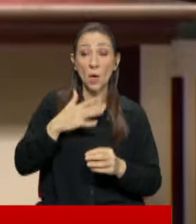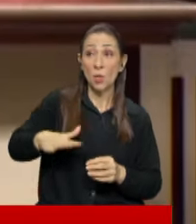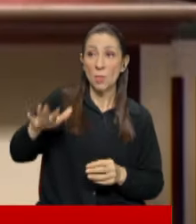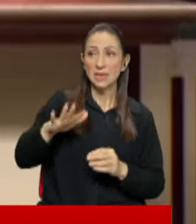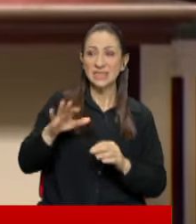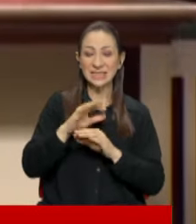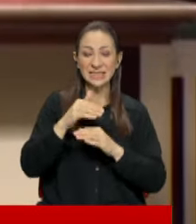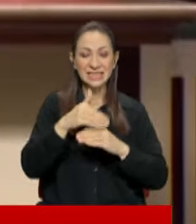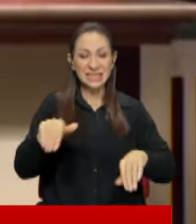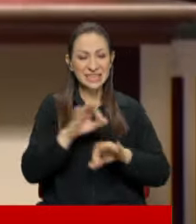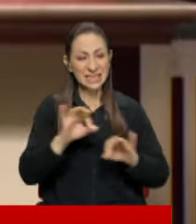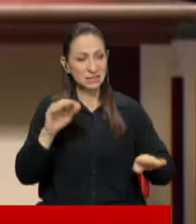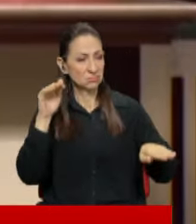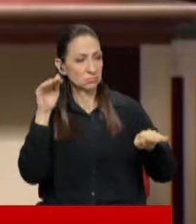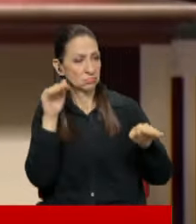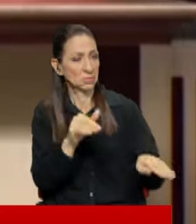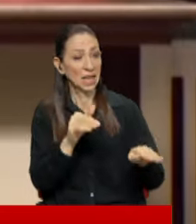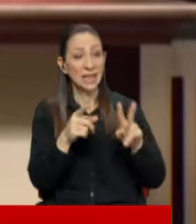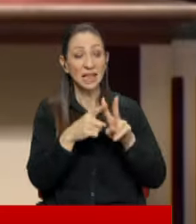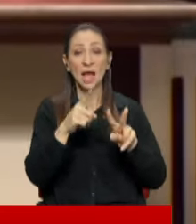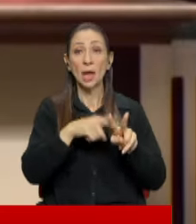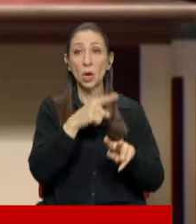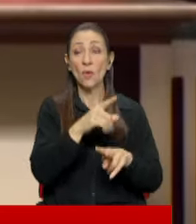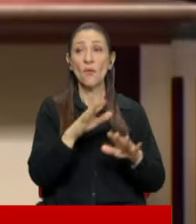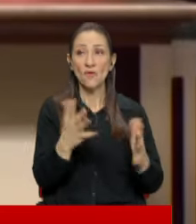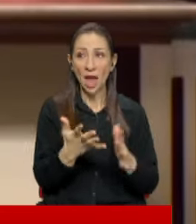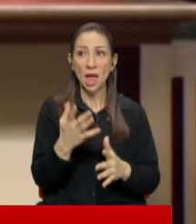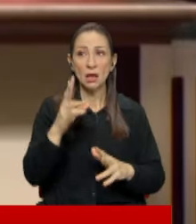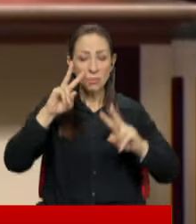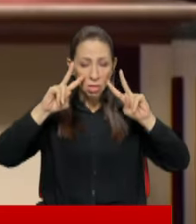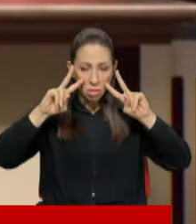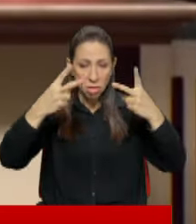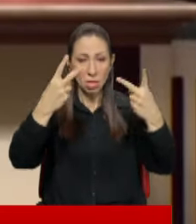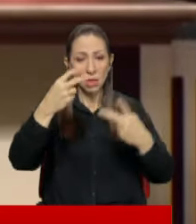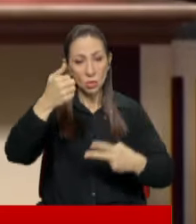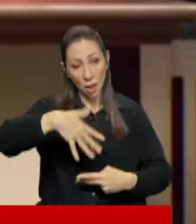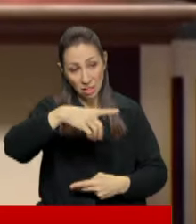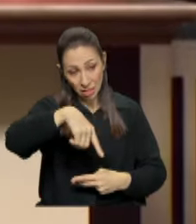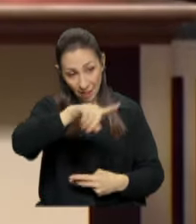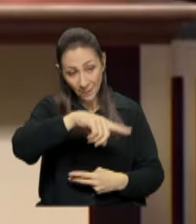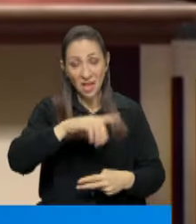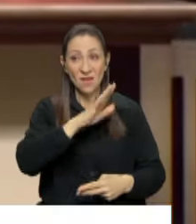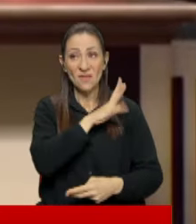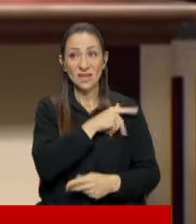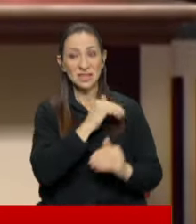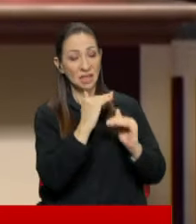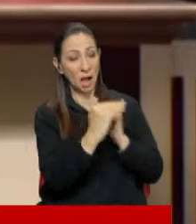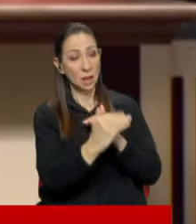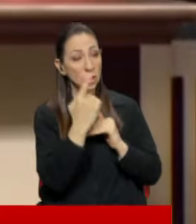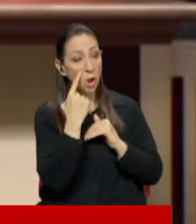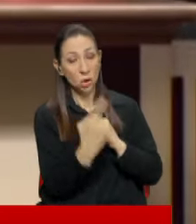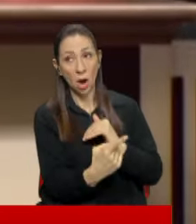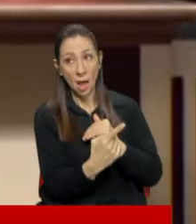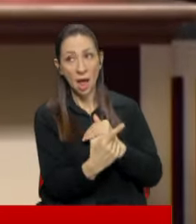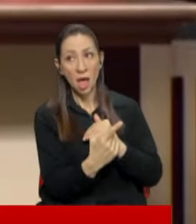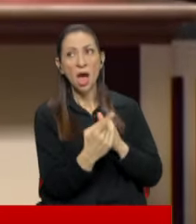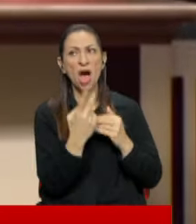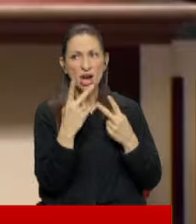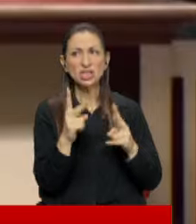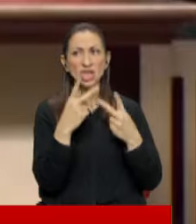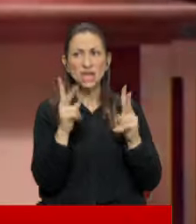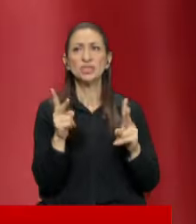sınırsız desteğiyle Netanyahu ve gözü dönmüş yönetimi Filistin halkına yönelik